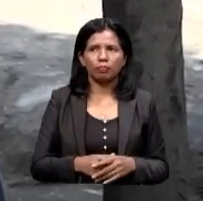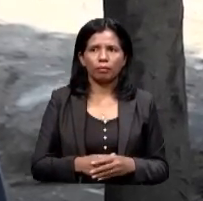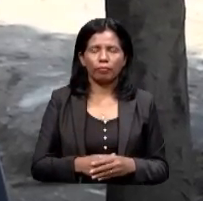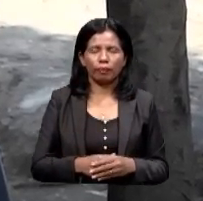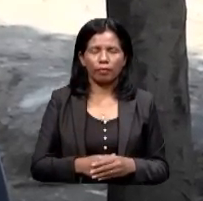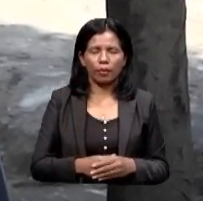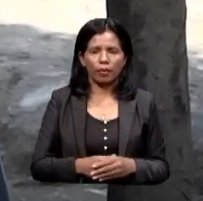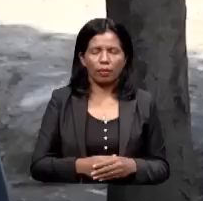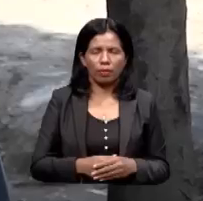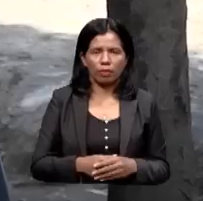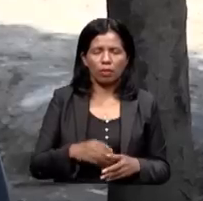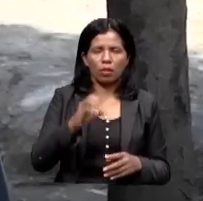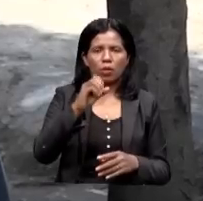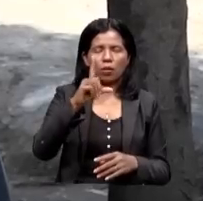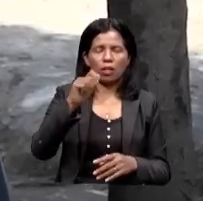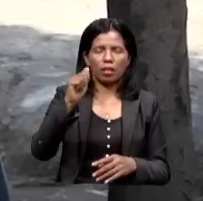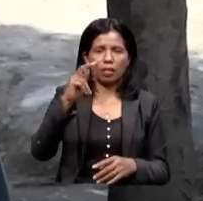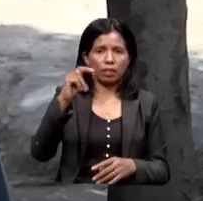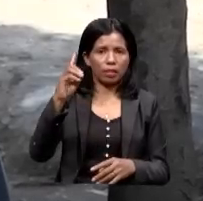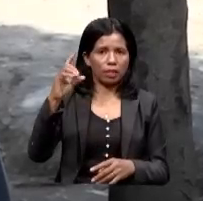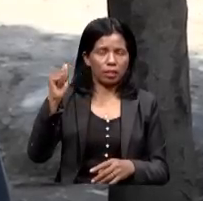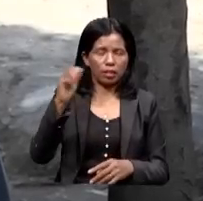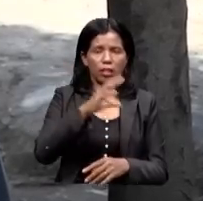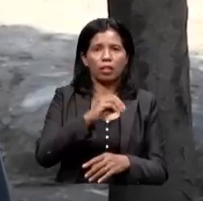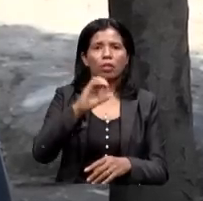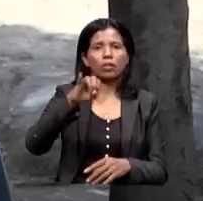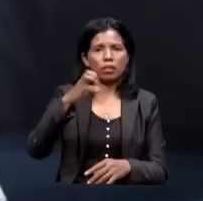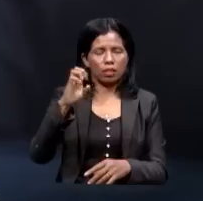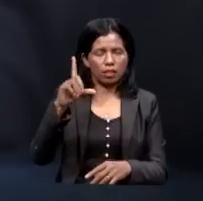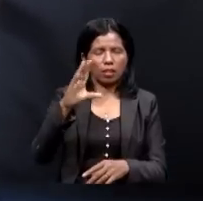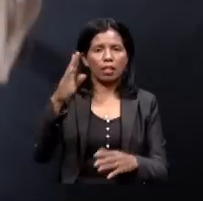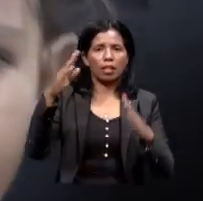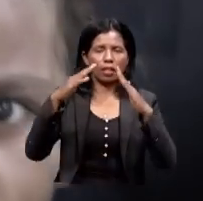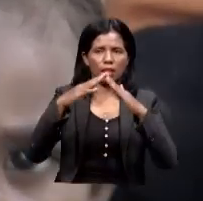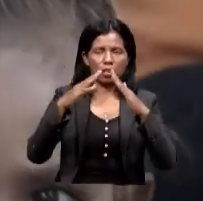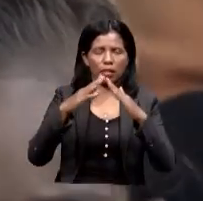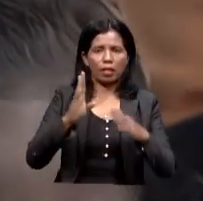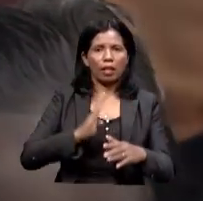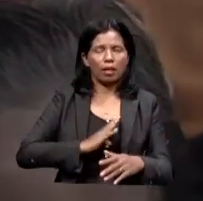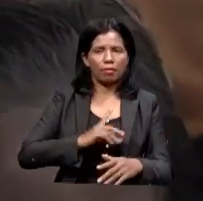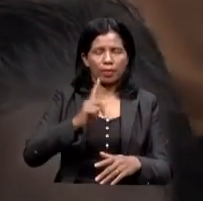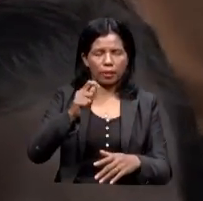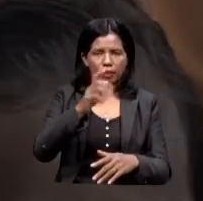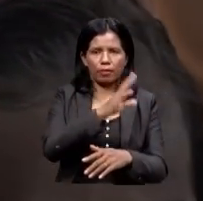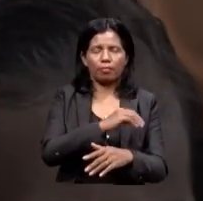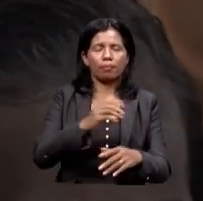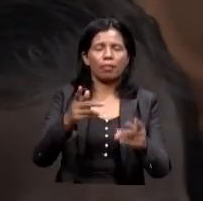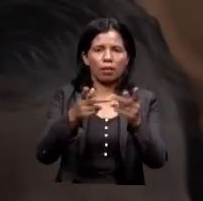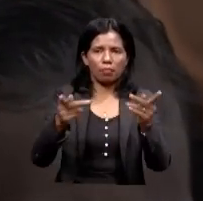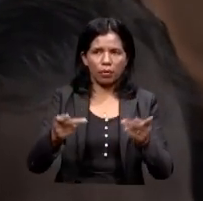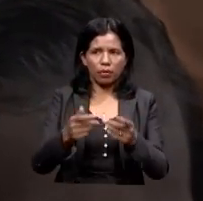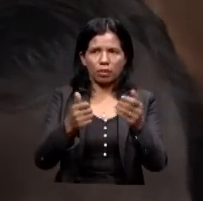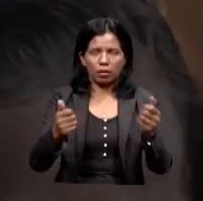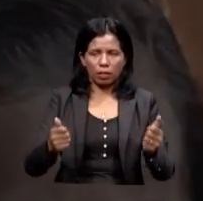Olandino Marques dos Santos, Rogelia dos Santos, hela ia aldeia Betotasi, suku Madohi, posto administrativo